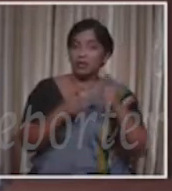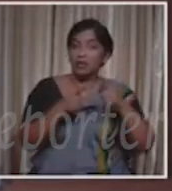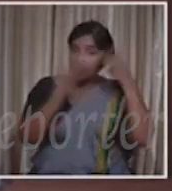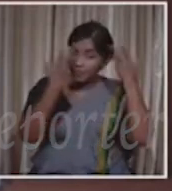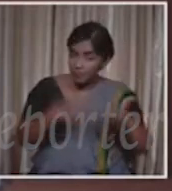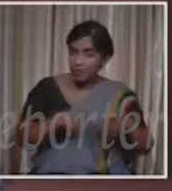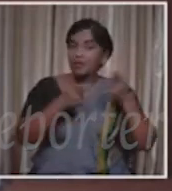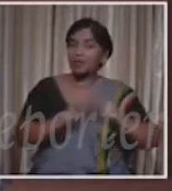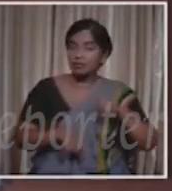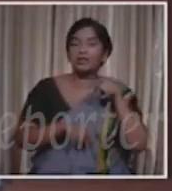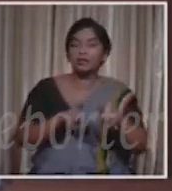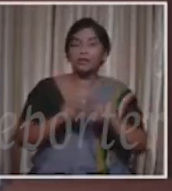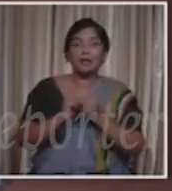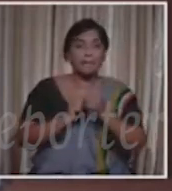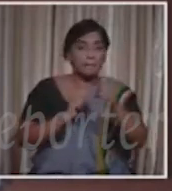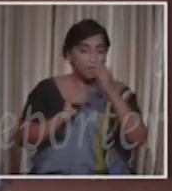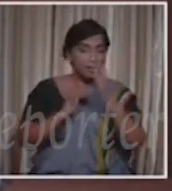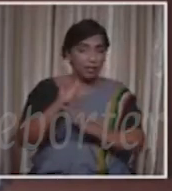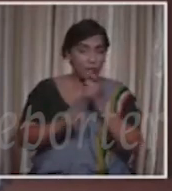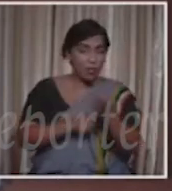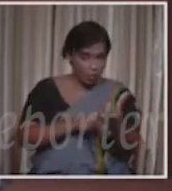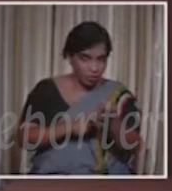අධ්‍යයත් කරා. ඒ පිළිබඳ ස්වාධීන පරීක්ෂණයක් කරන්න.